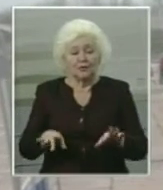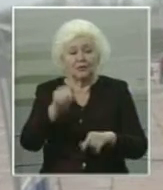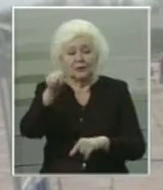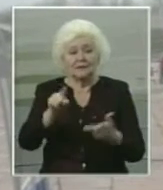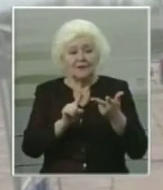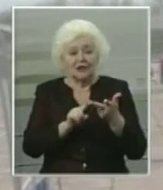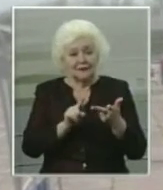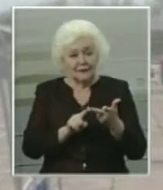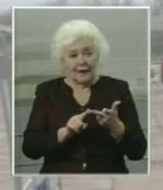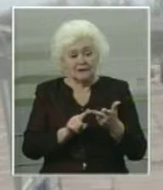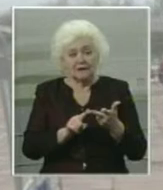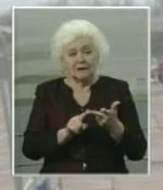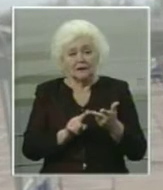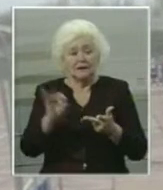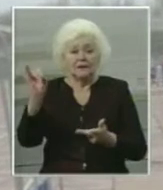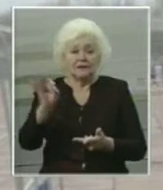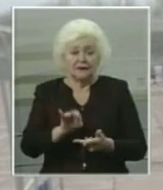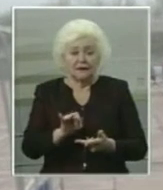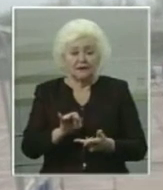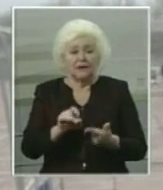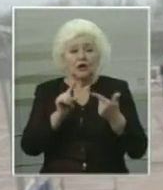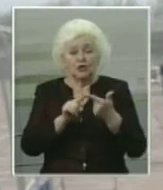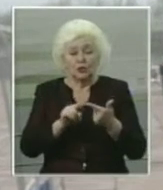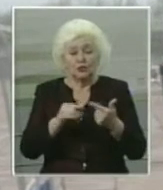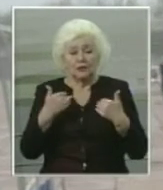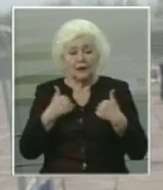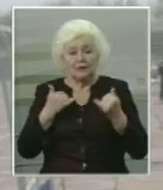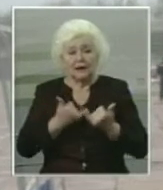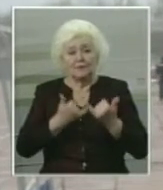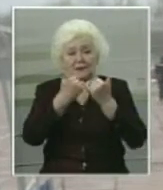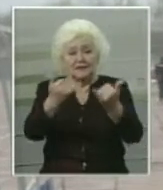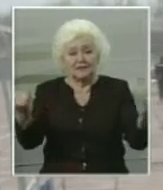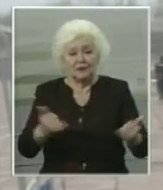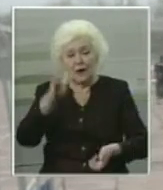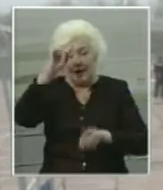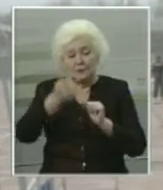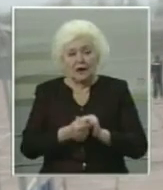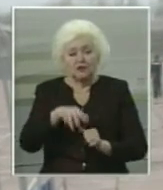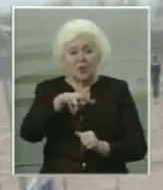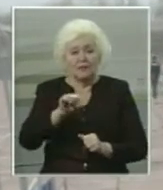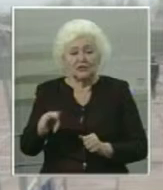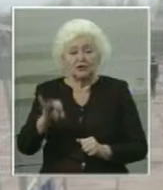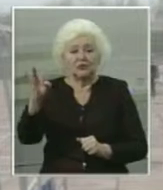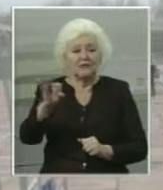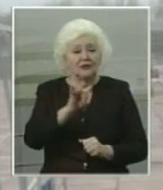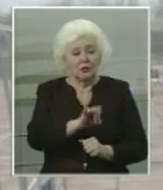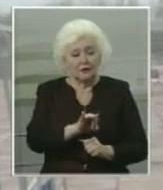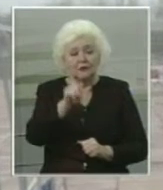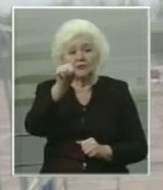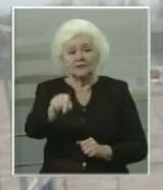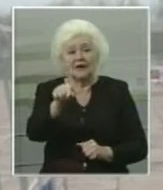вже втретій. І вдруге ми присвячуємося пам'яті Міщенка Івана Івановича цим змаганням, тому що